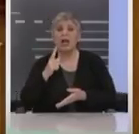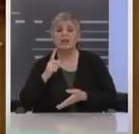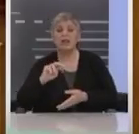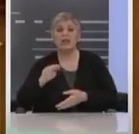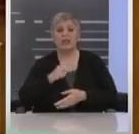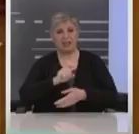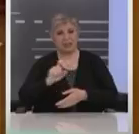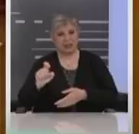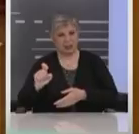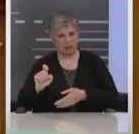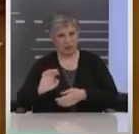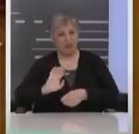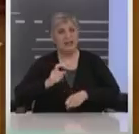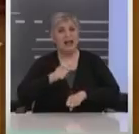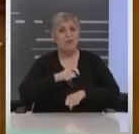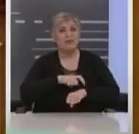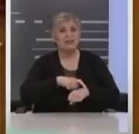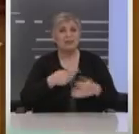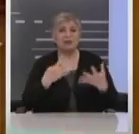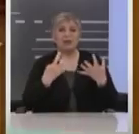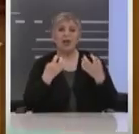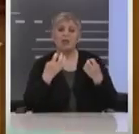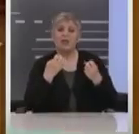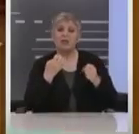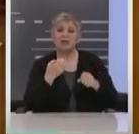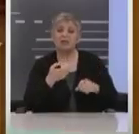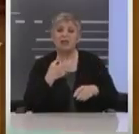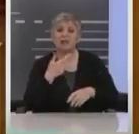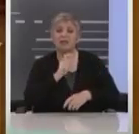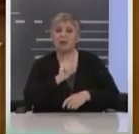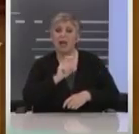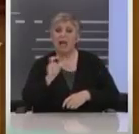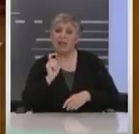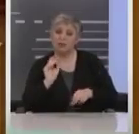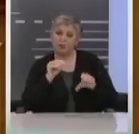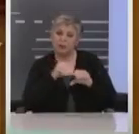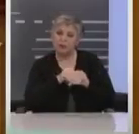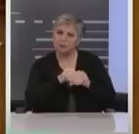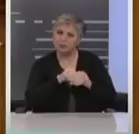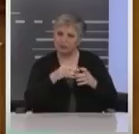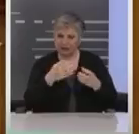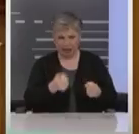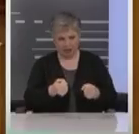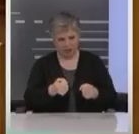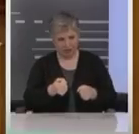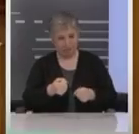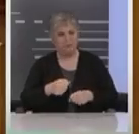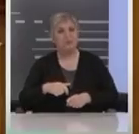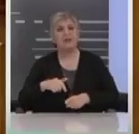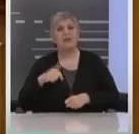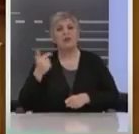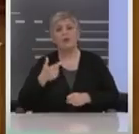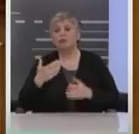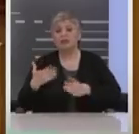έχουν 90 εκατομμύρια πλεόνασμα, μια χώρα η οποία καταφέρνει να έχει επιτυχίες, όχι